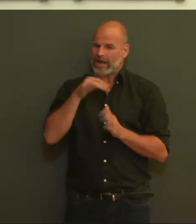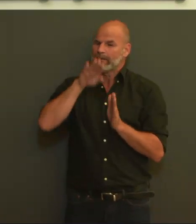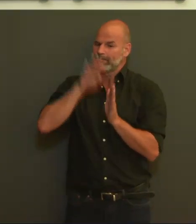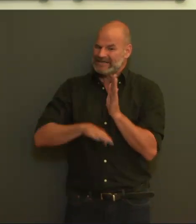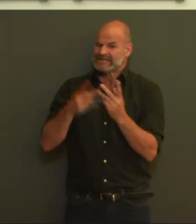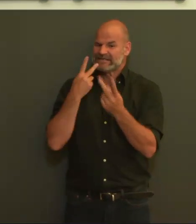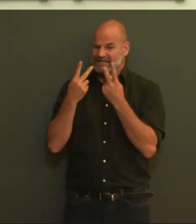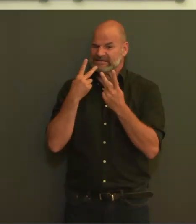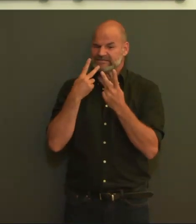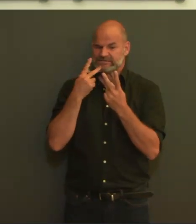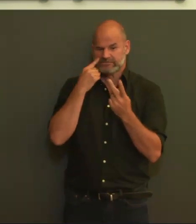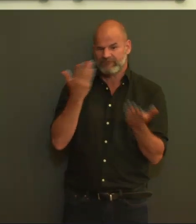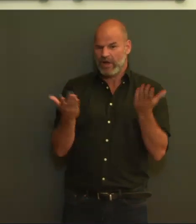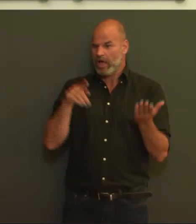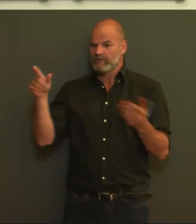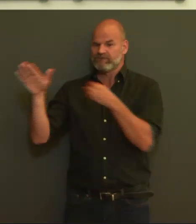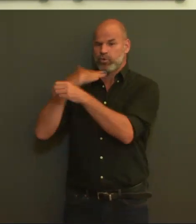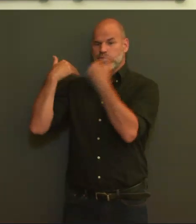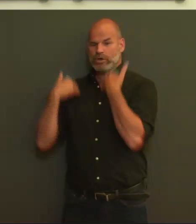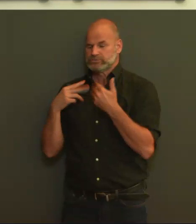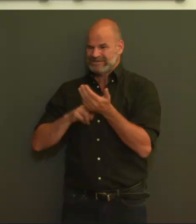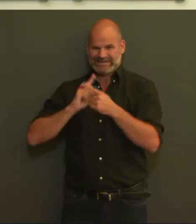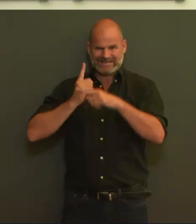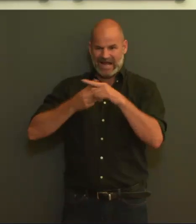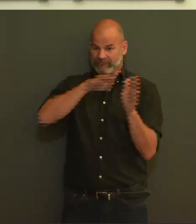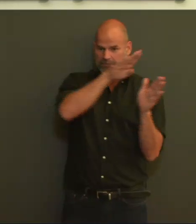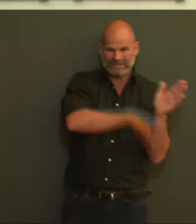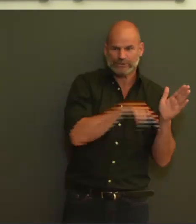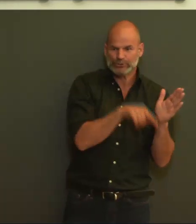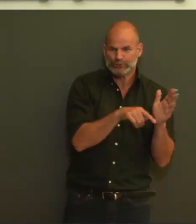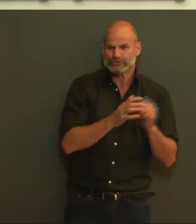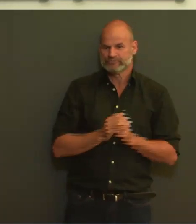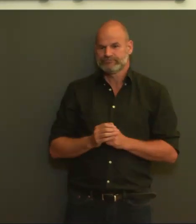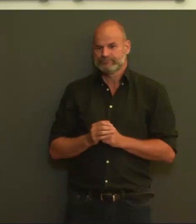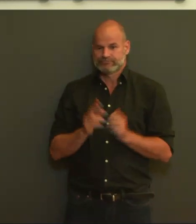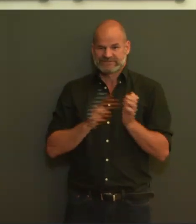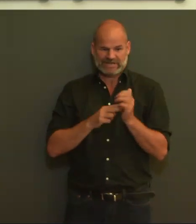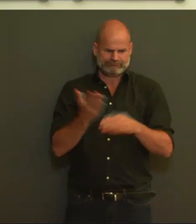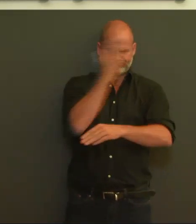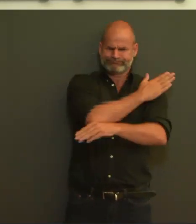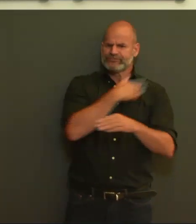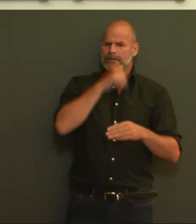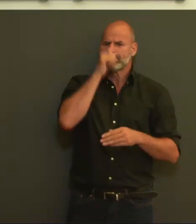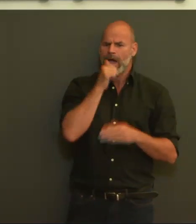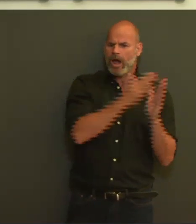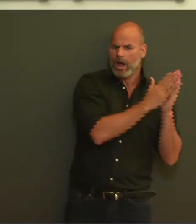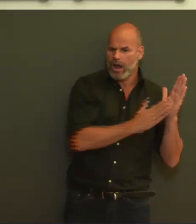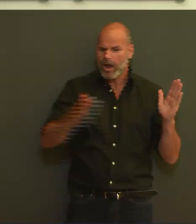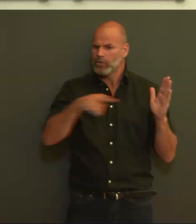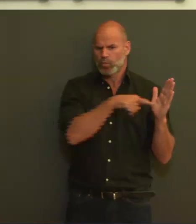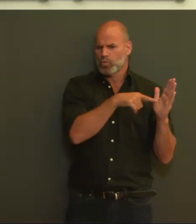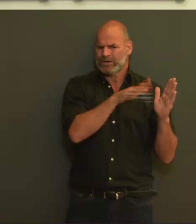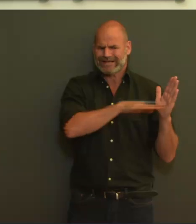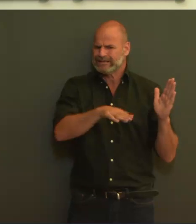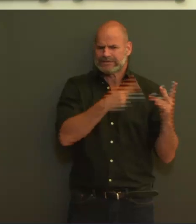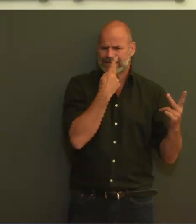Zeker in het begin van de epidemie was dit het geval. Dat komt omdat kinderen minder vaak en minder ernstig ziek